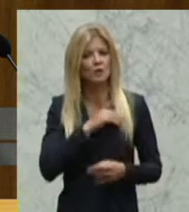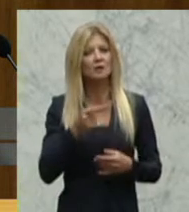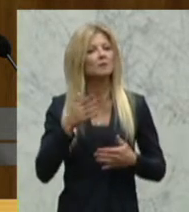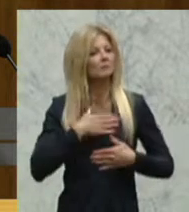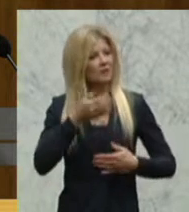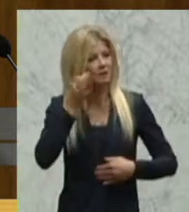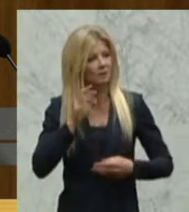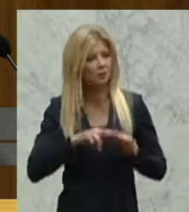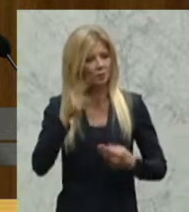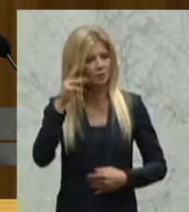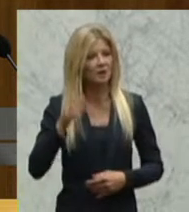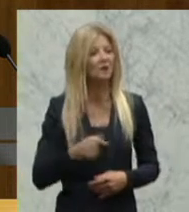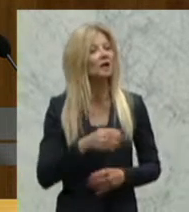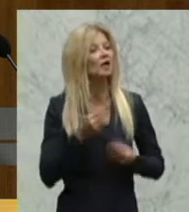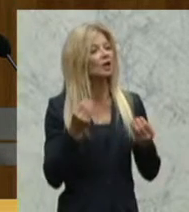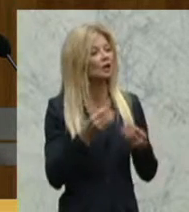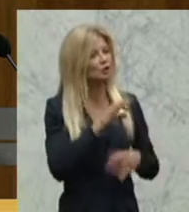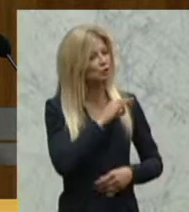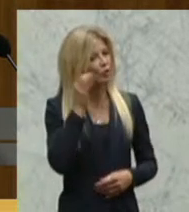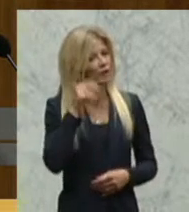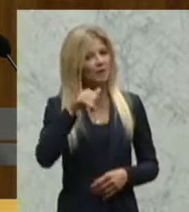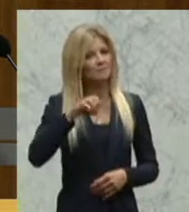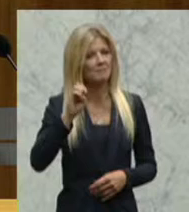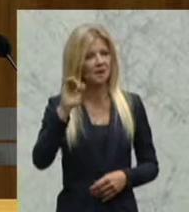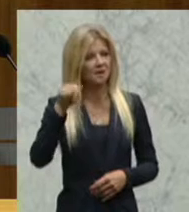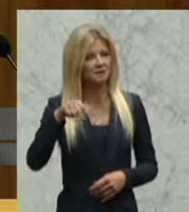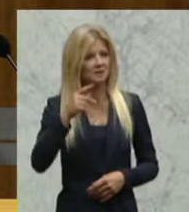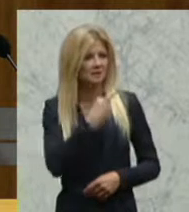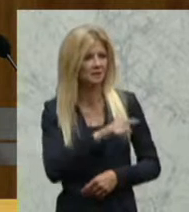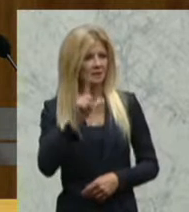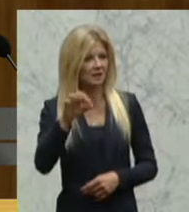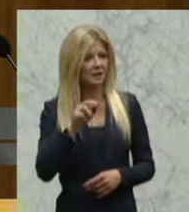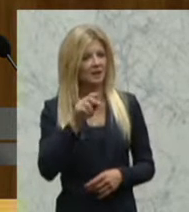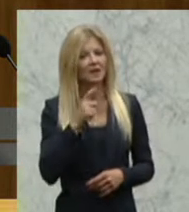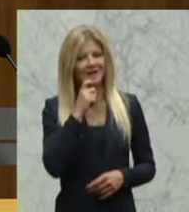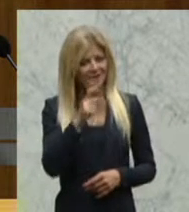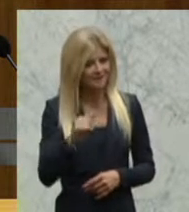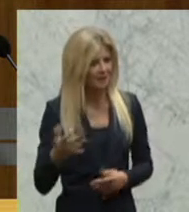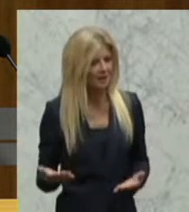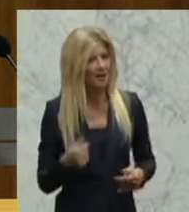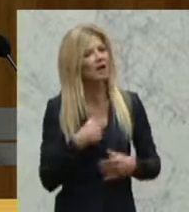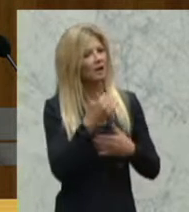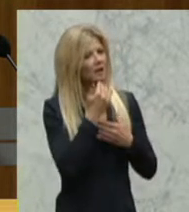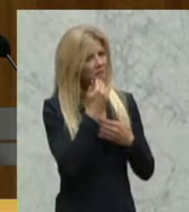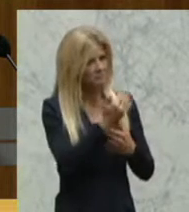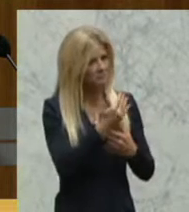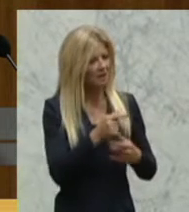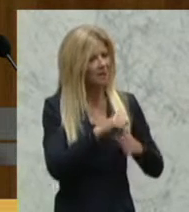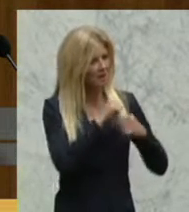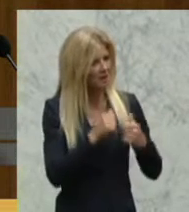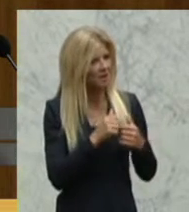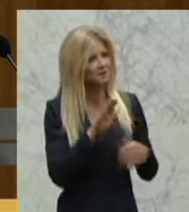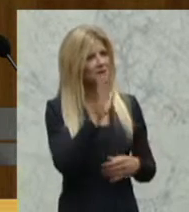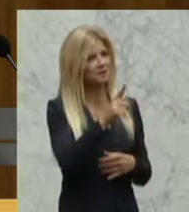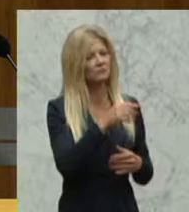Frau Kollegin Meindl-Reisinger, ich darf mich wirklich recht herzlich bedanken für die vielen Diskussionsbeiträge, die Sie gegen Ende